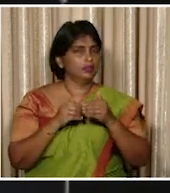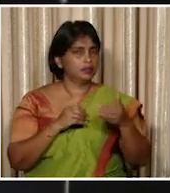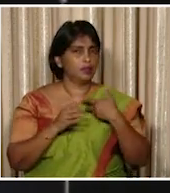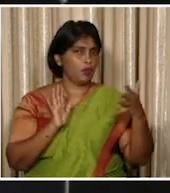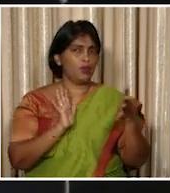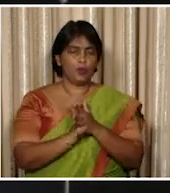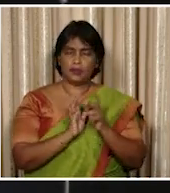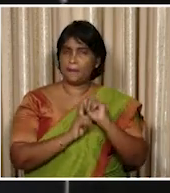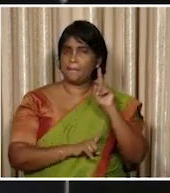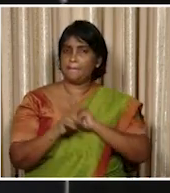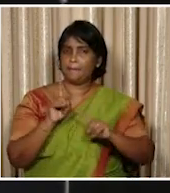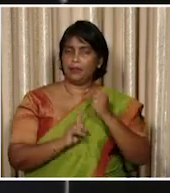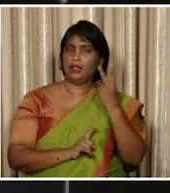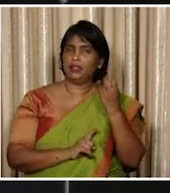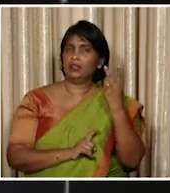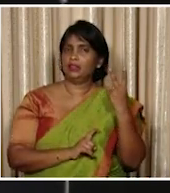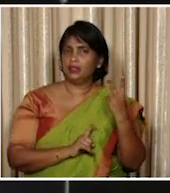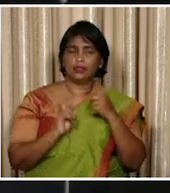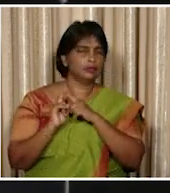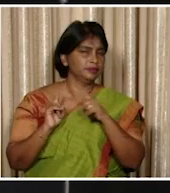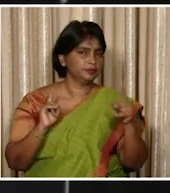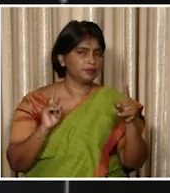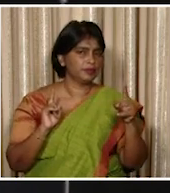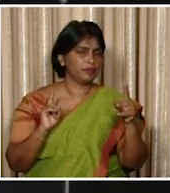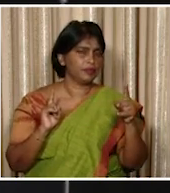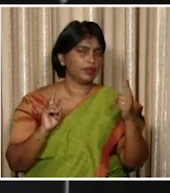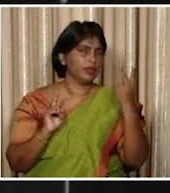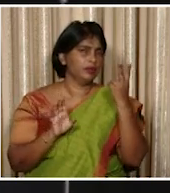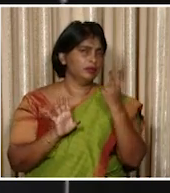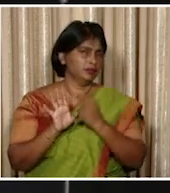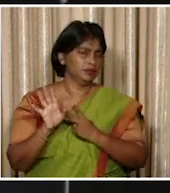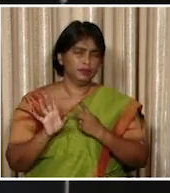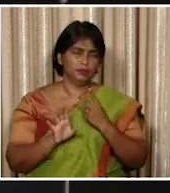அப்பிச் சமக நிதாஸ் திகே பட்டாங் அவுருது